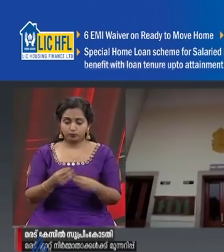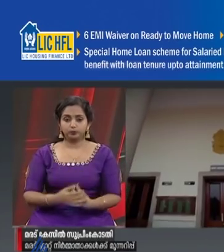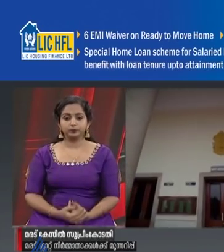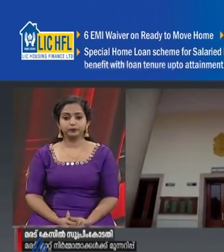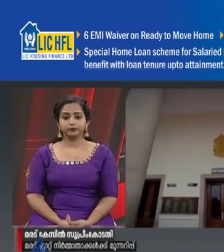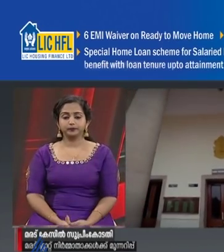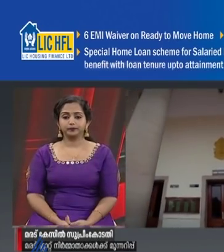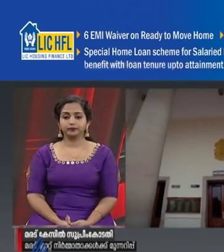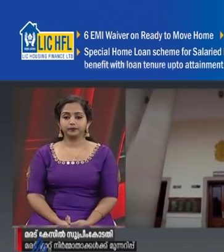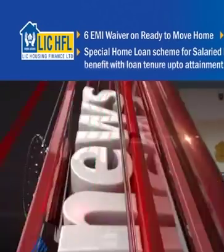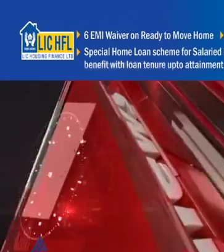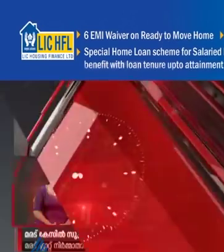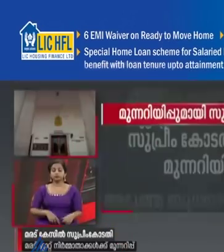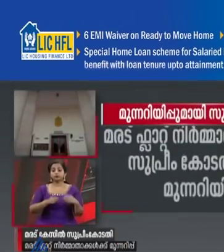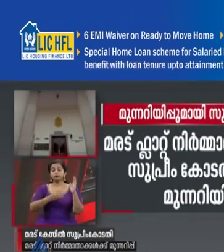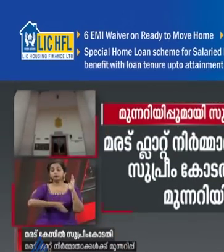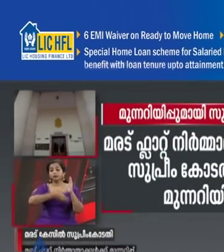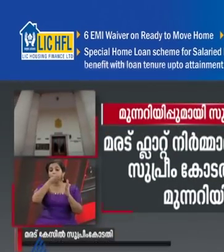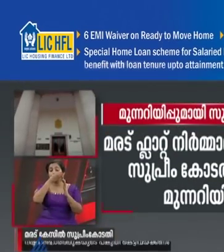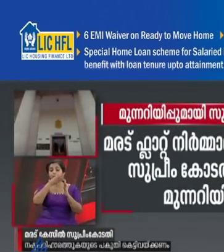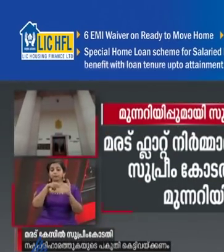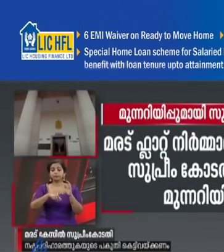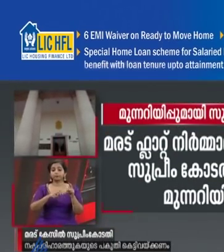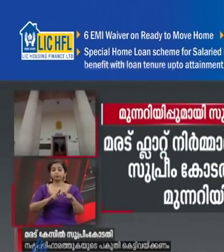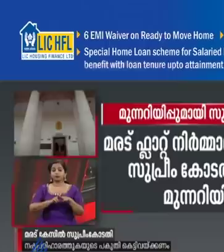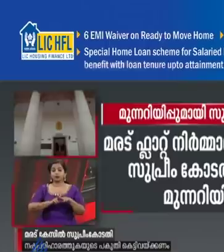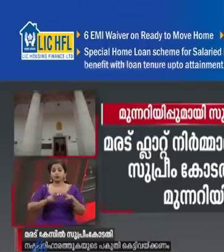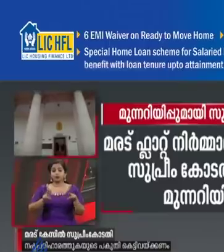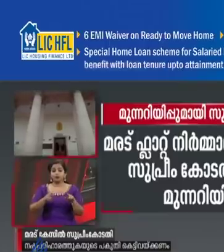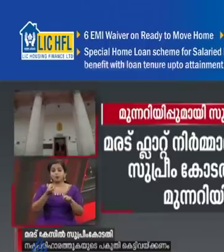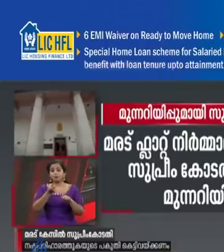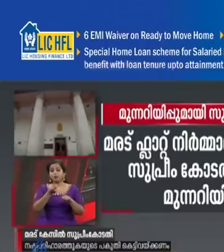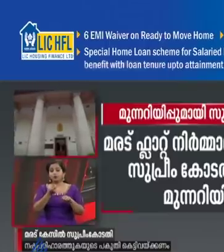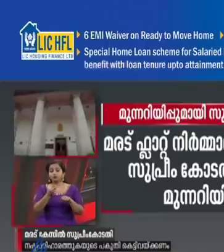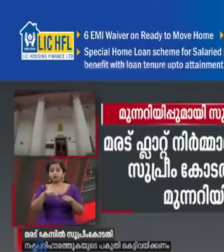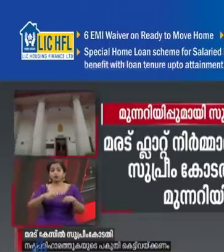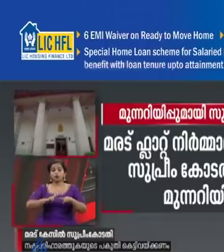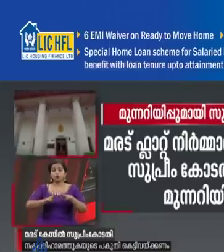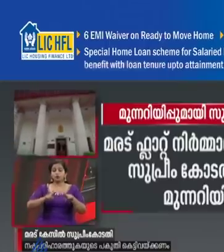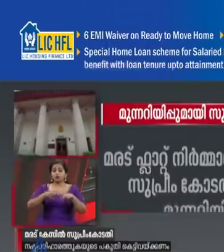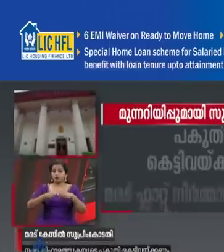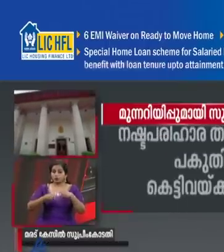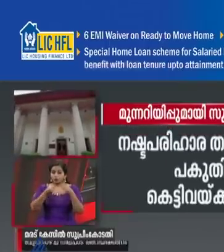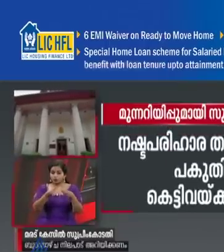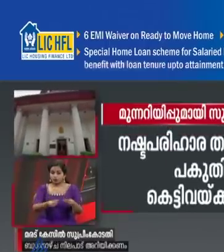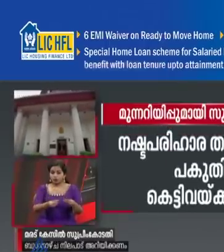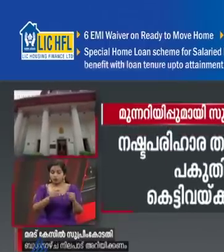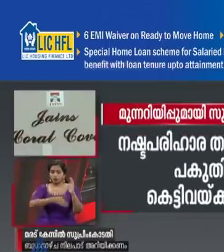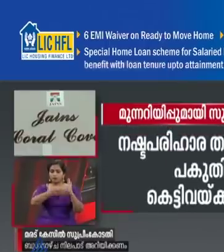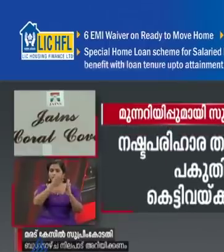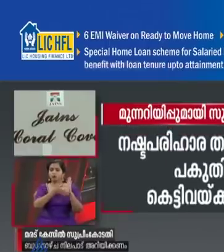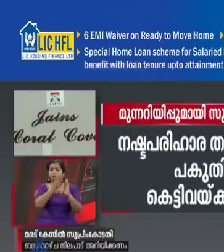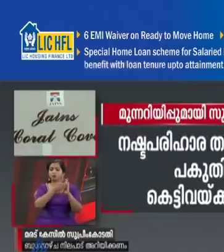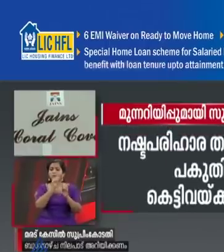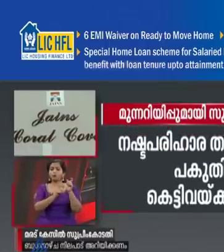ലക്ഷ്മി, ഫ്ളാറ്റ് ഉടമകൾക്ക് നൽകേണ്ട നഷ്ടപരിഹാര തുകയുടെ കാര്യത്തിൽ ഫ്ളാറ്റ് നിർമ്മാതാക്കൾ യാതൊരു നടപടിയും സ്വീകരിക്കുന്നില്ല എന്നാണ് സംസ്ഥാന സർക്കാർ ഇന്ന്